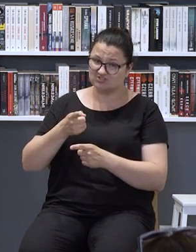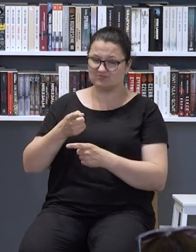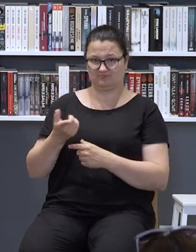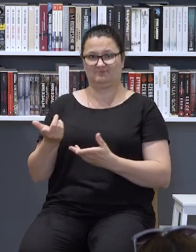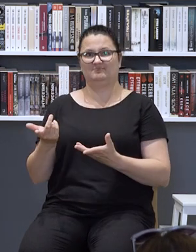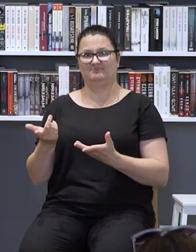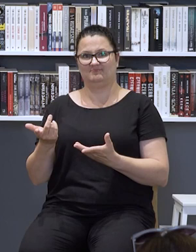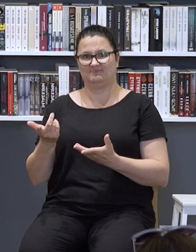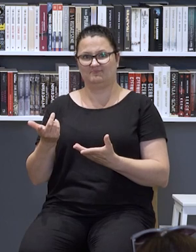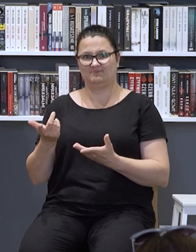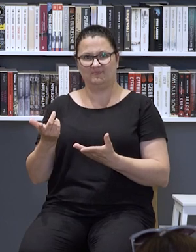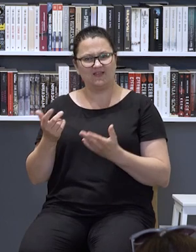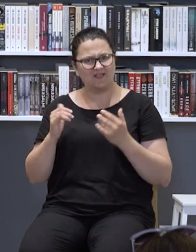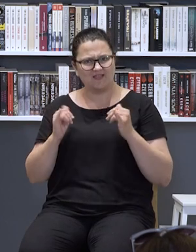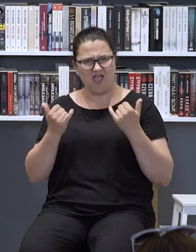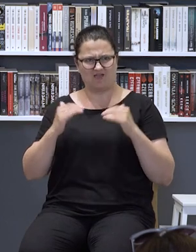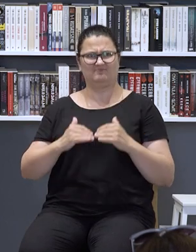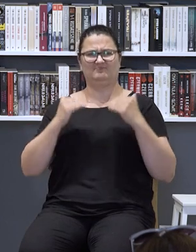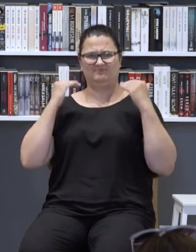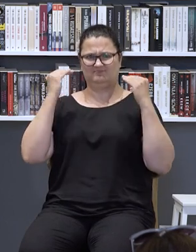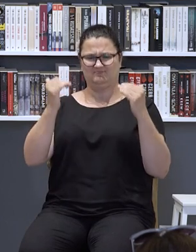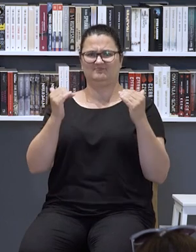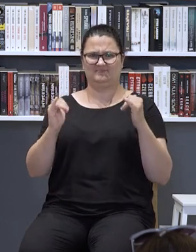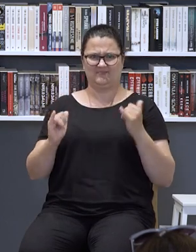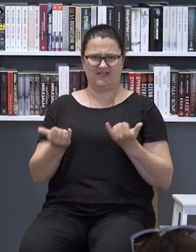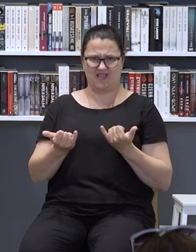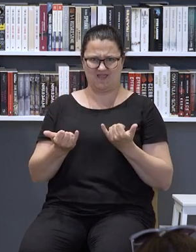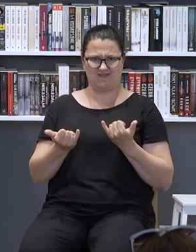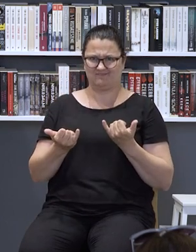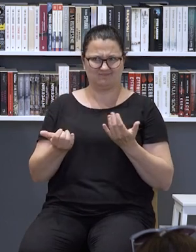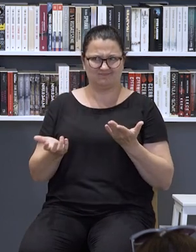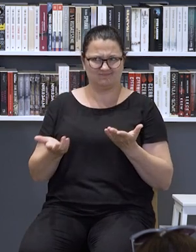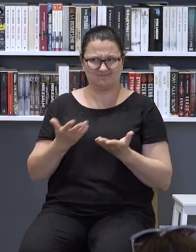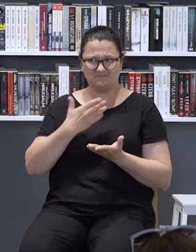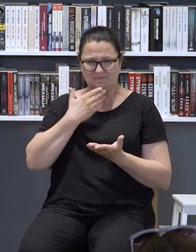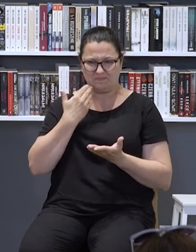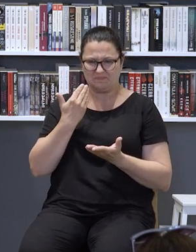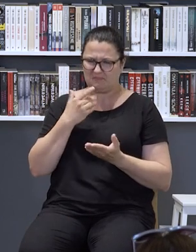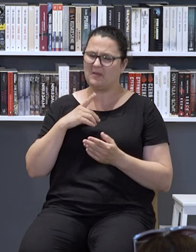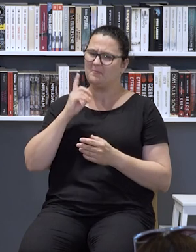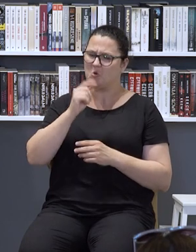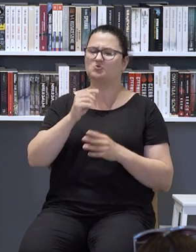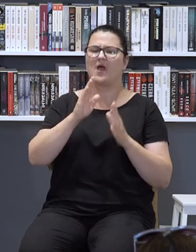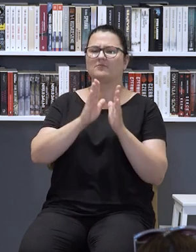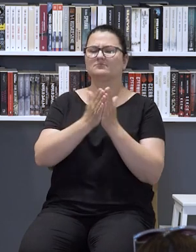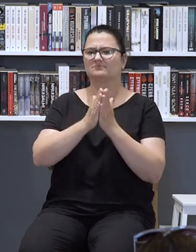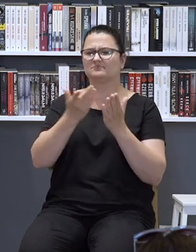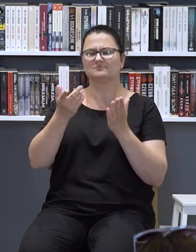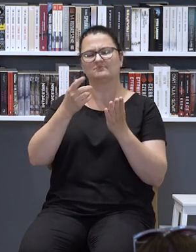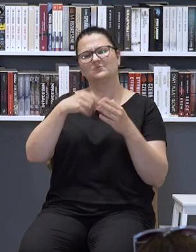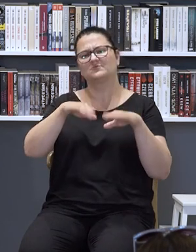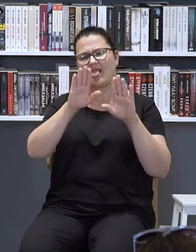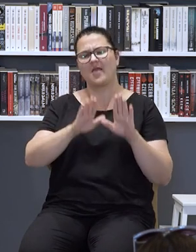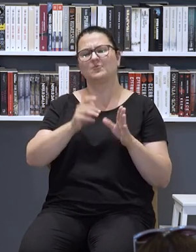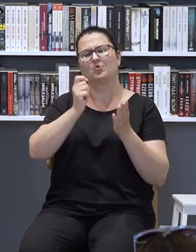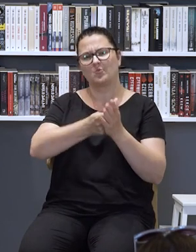Ej, jaka elitarność. Wiecie, poszłam do księgarni, kupiłam 5 książek,